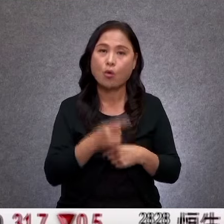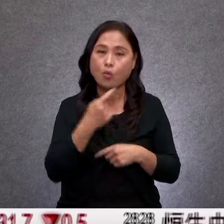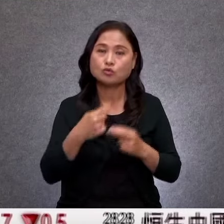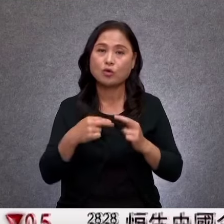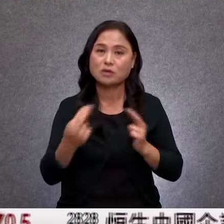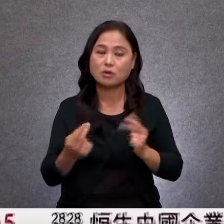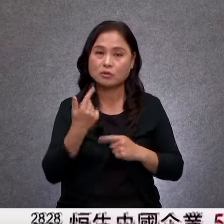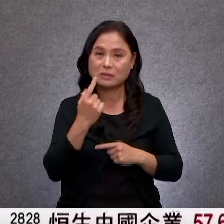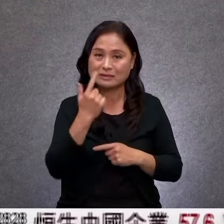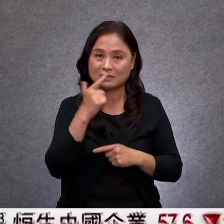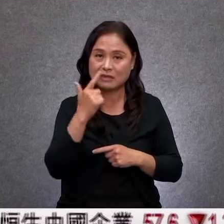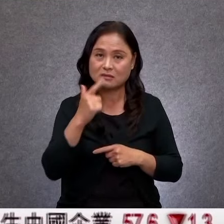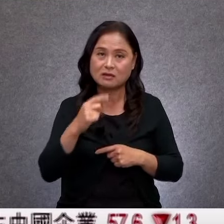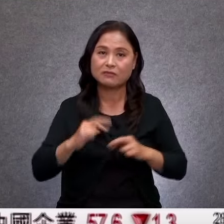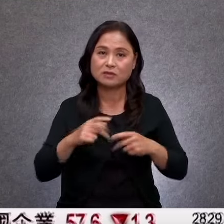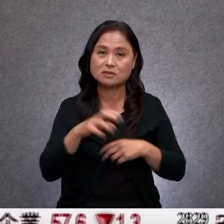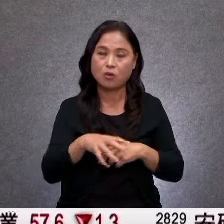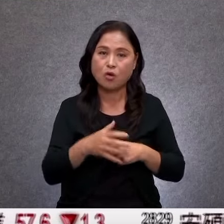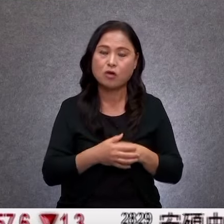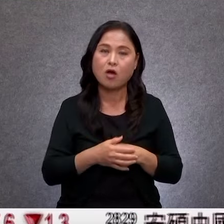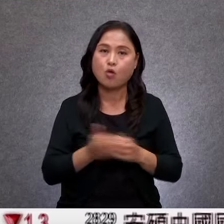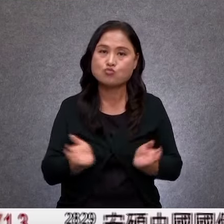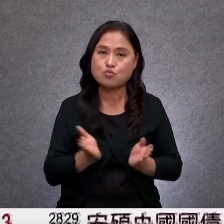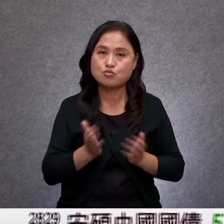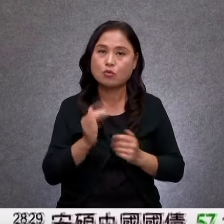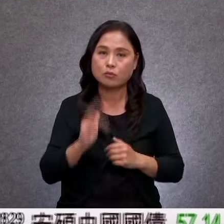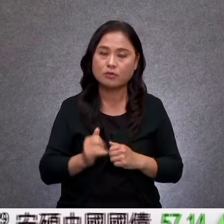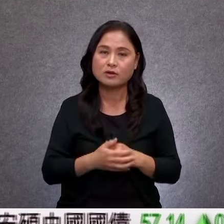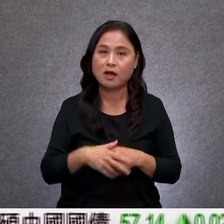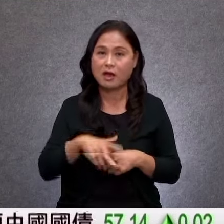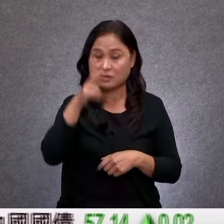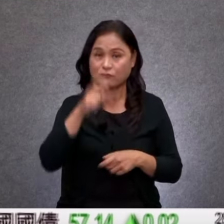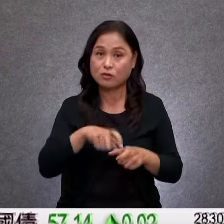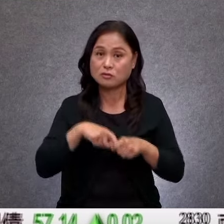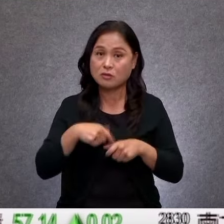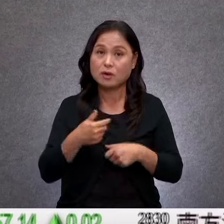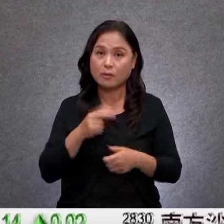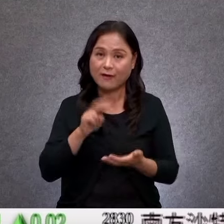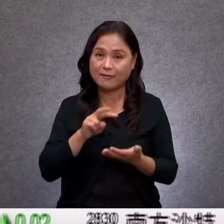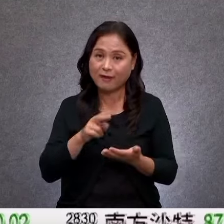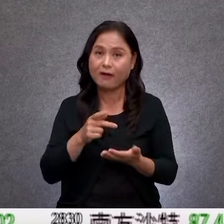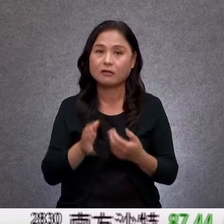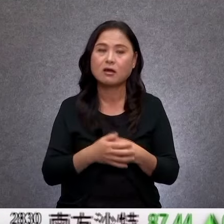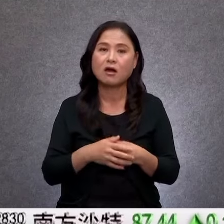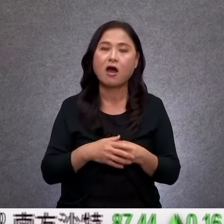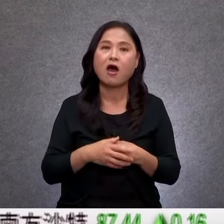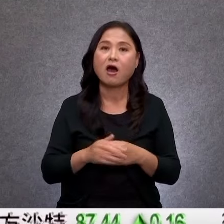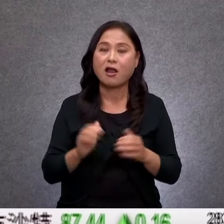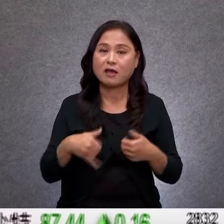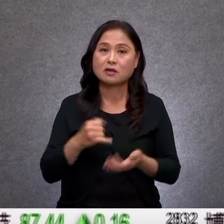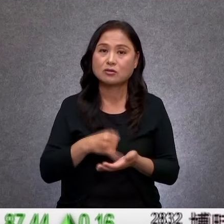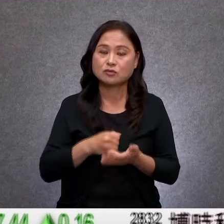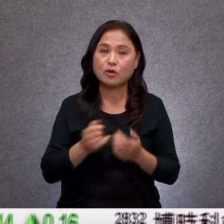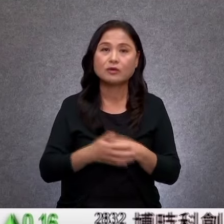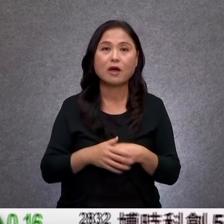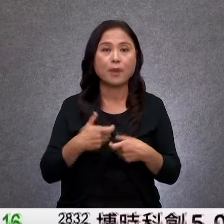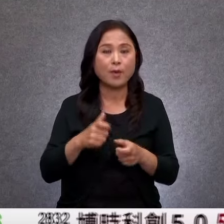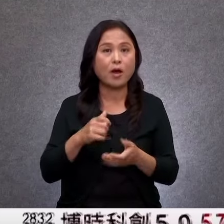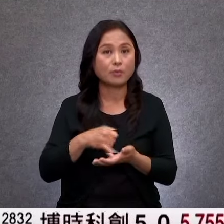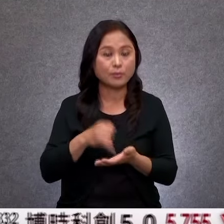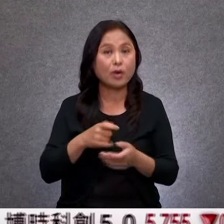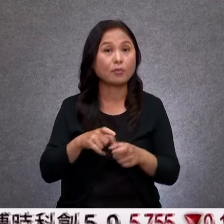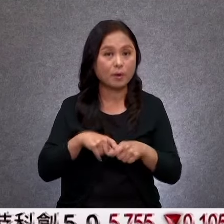北部都會區、包括洪水橋新發展區嘅呢啲發展項目嘅。如果大家睇政府嘅收入咧，你就會見到其實我